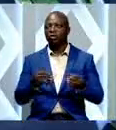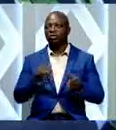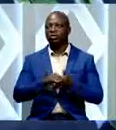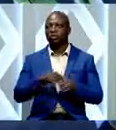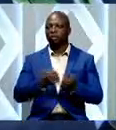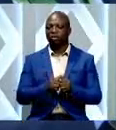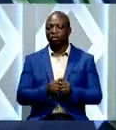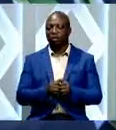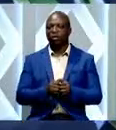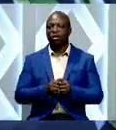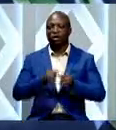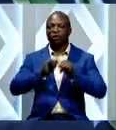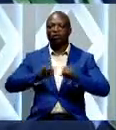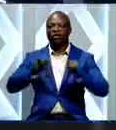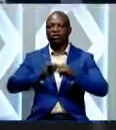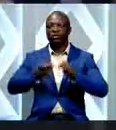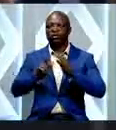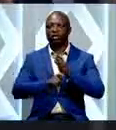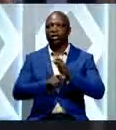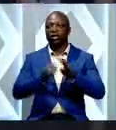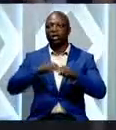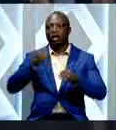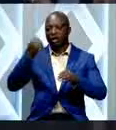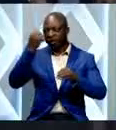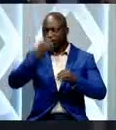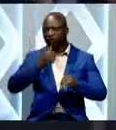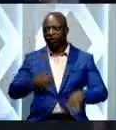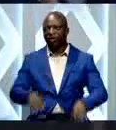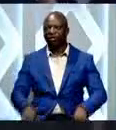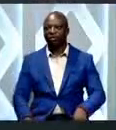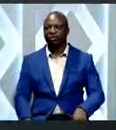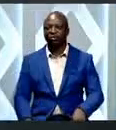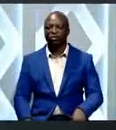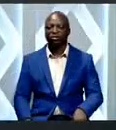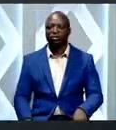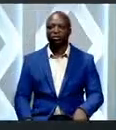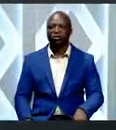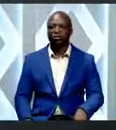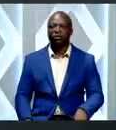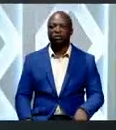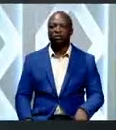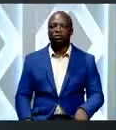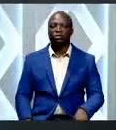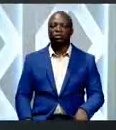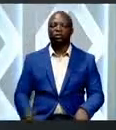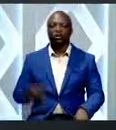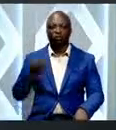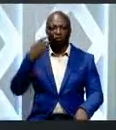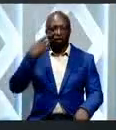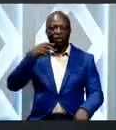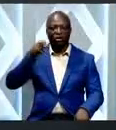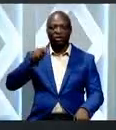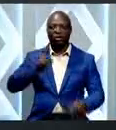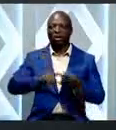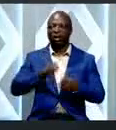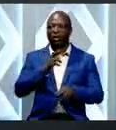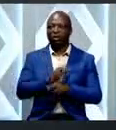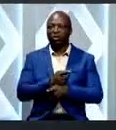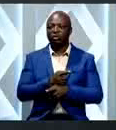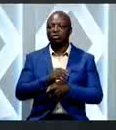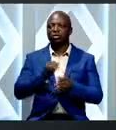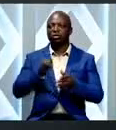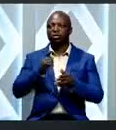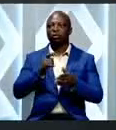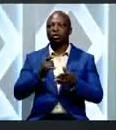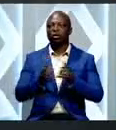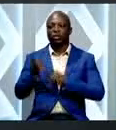lacune infrastructurelle en Afrique. Voilà l'essentiel à retenir du premier jour